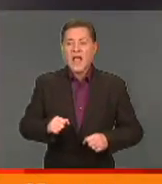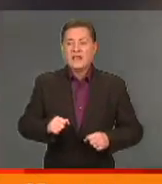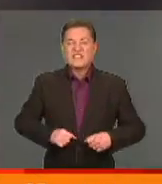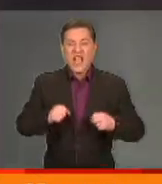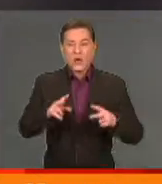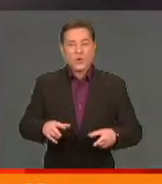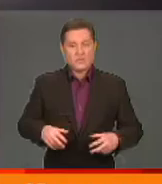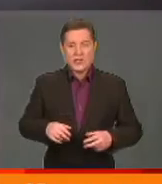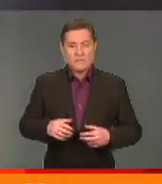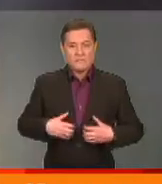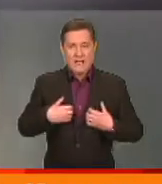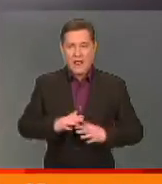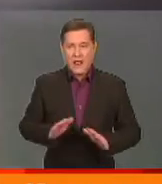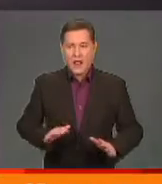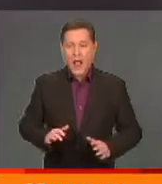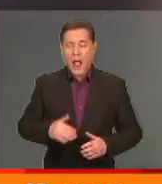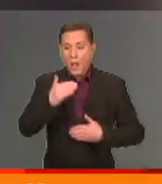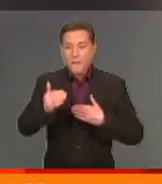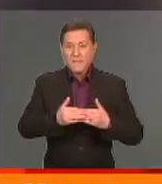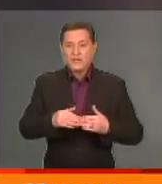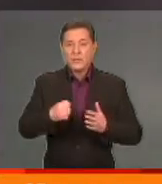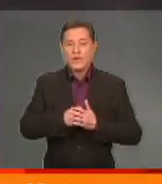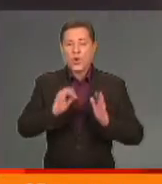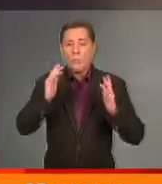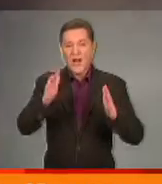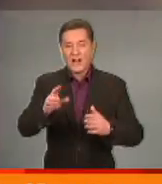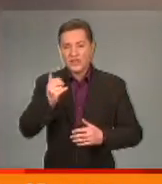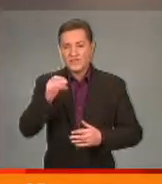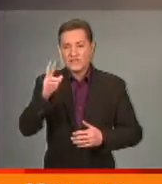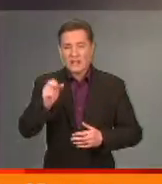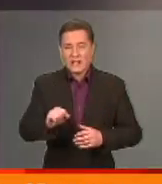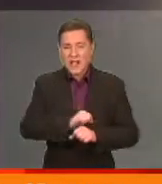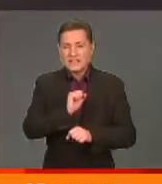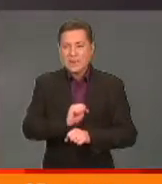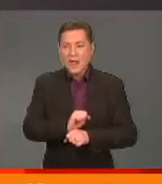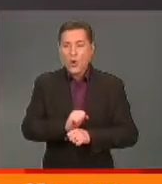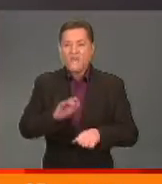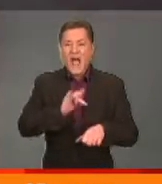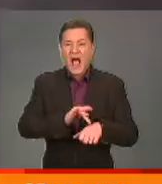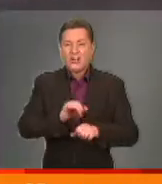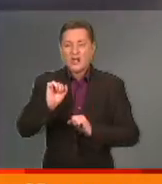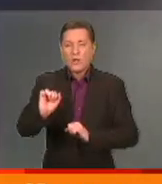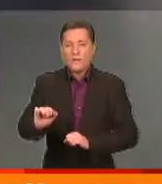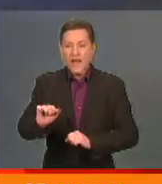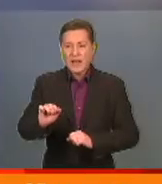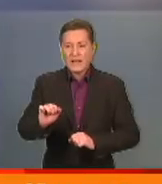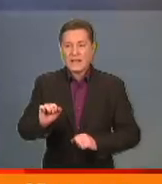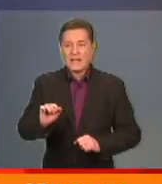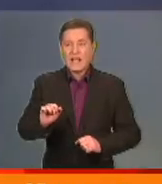лякає. Підступи до самого парка Шевченка теж частково заблоковані, але, як ми бачимо, шанувальники Мордора, вони все-таки